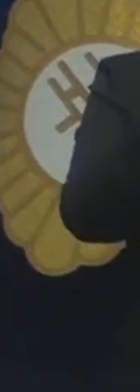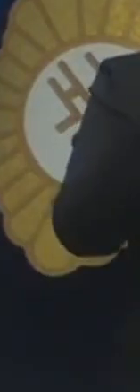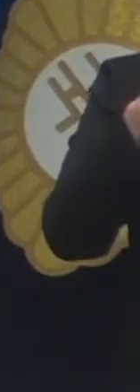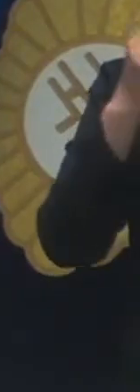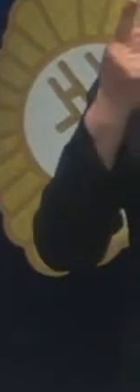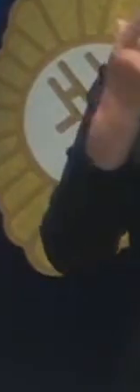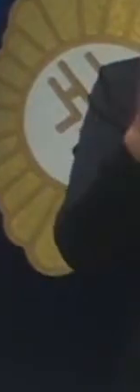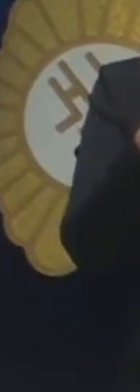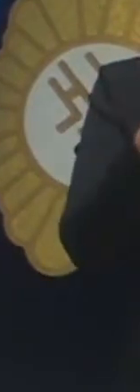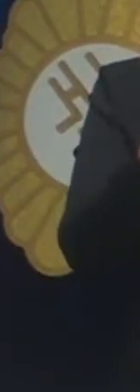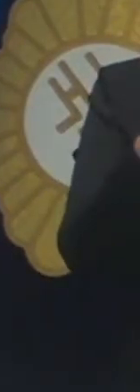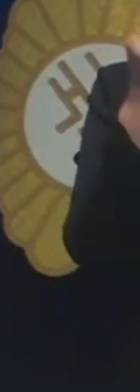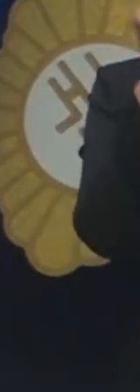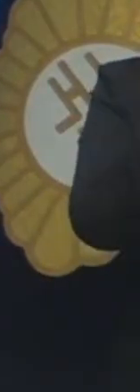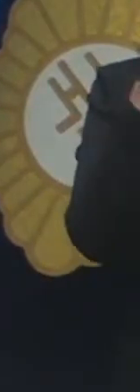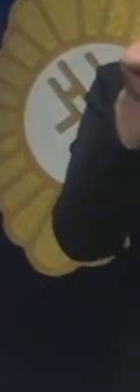악랄한